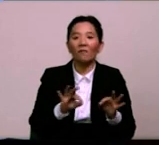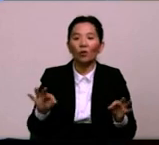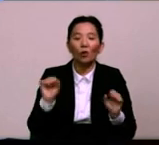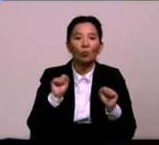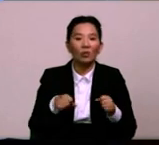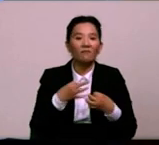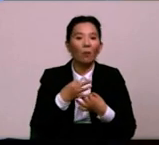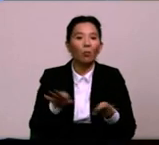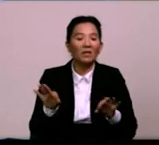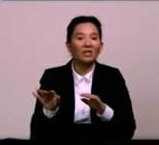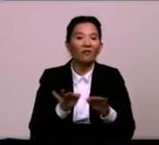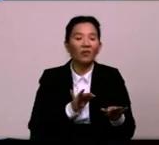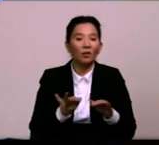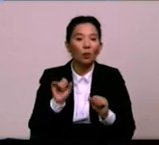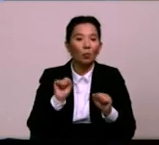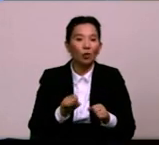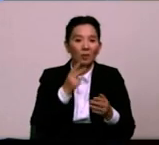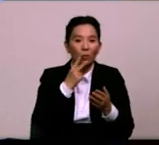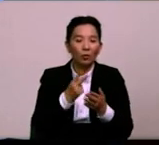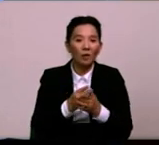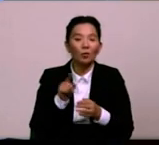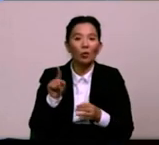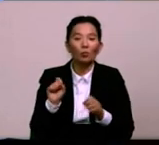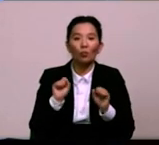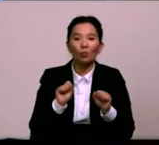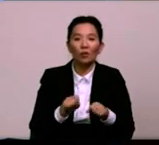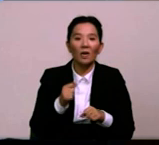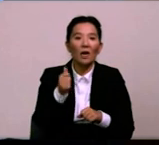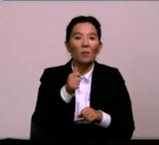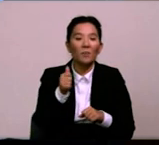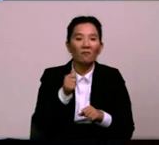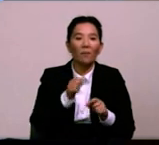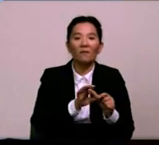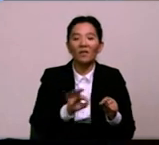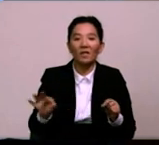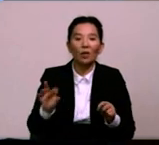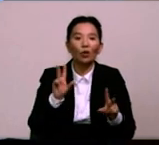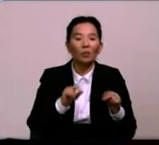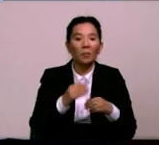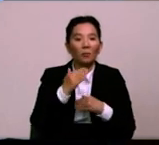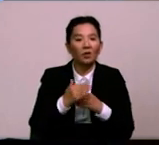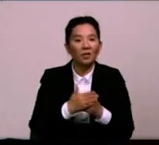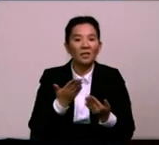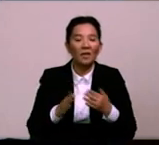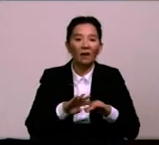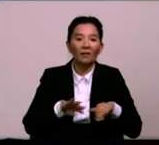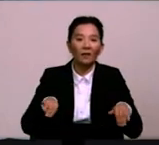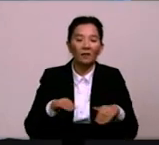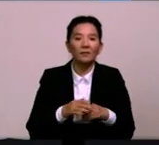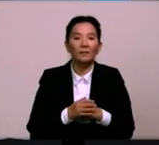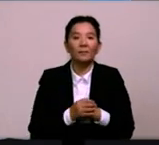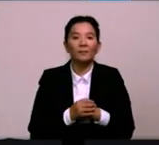может свободно двигаться. Вы можете наблюдать, он может к первому проводнику либо приближаться, либо отдаляться.